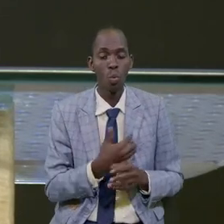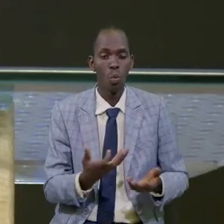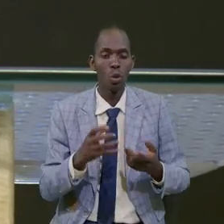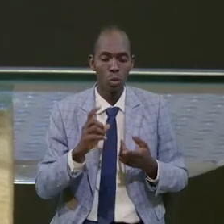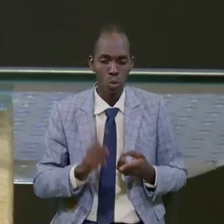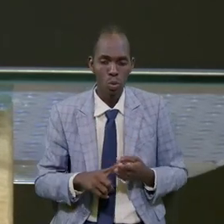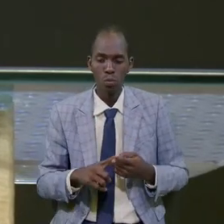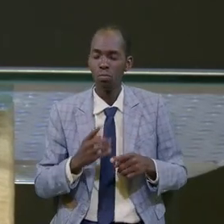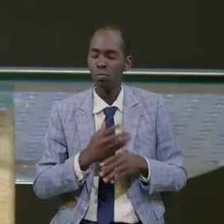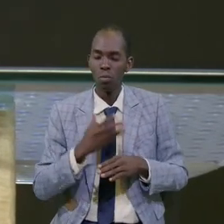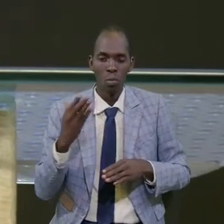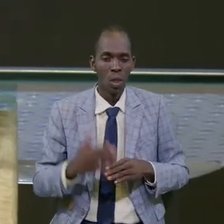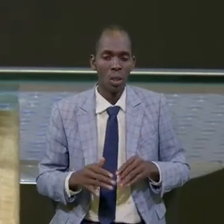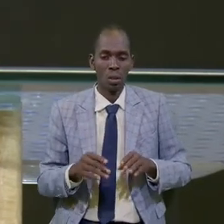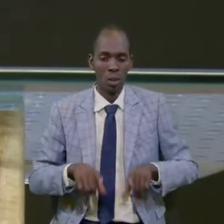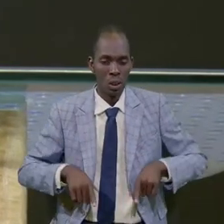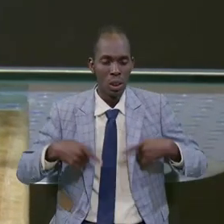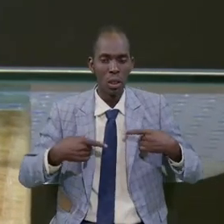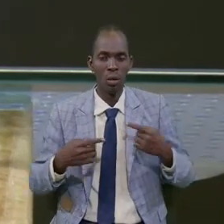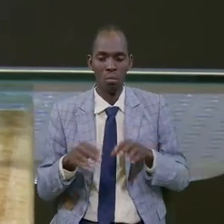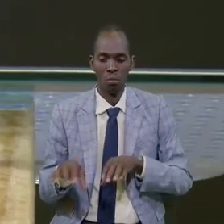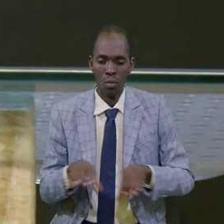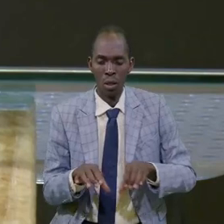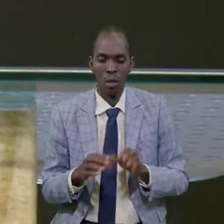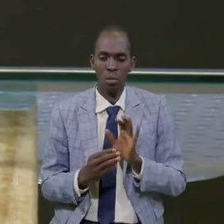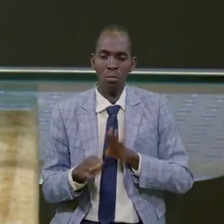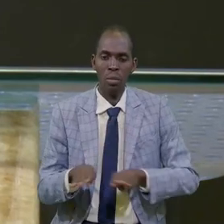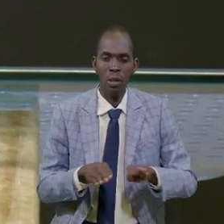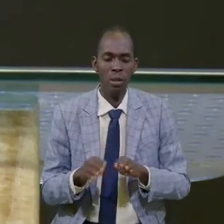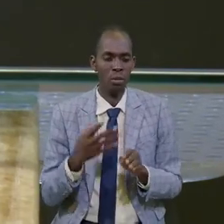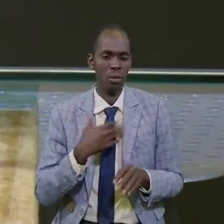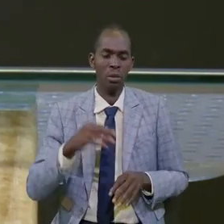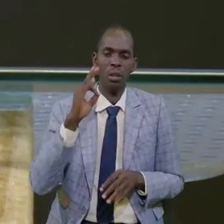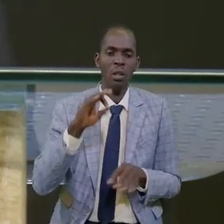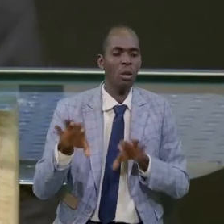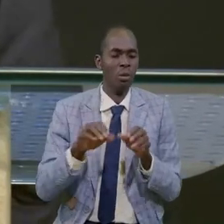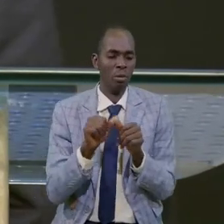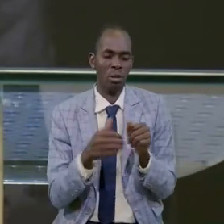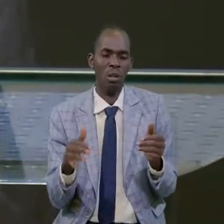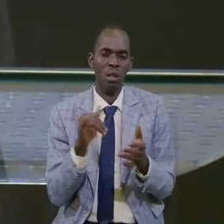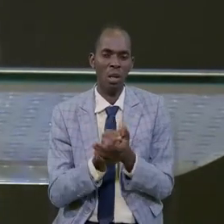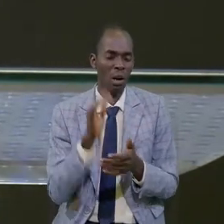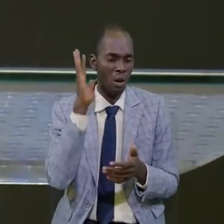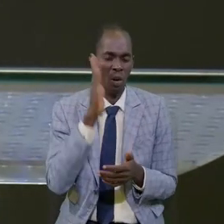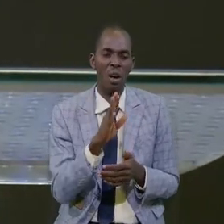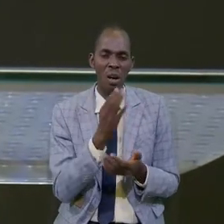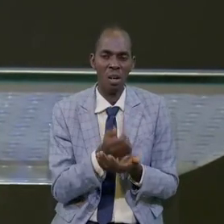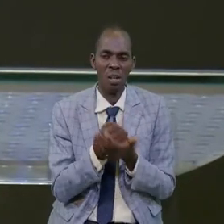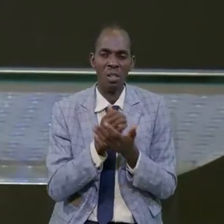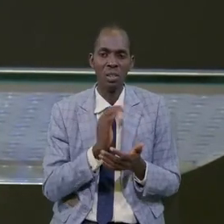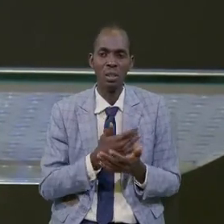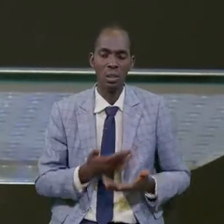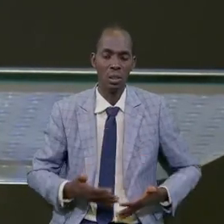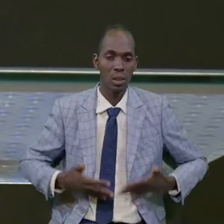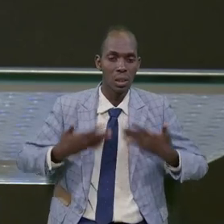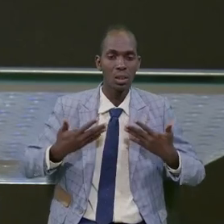si agir, nous voulons si nous comporter et nous voulons si prêcher que notre vie, que tout